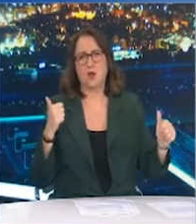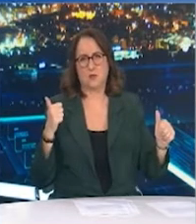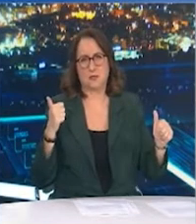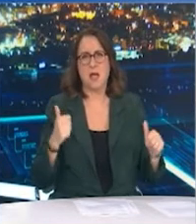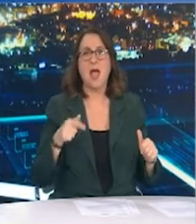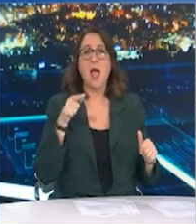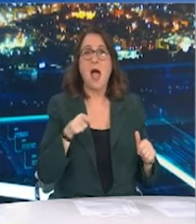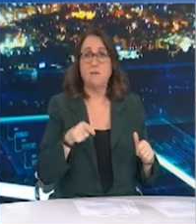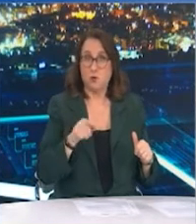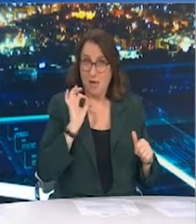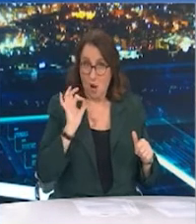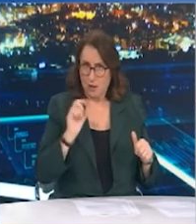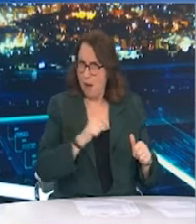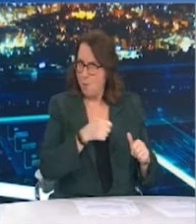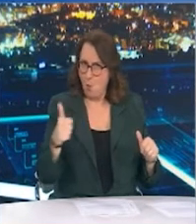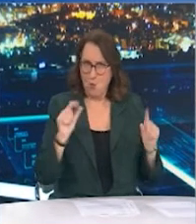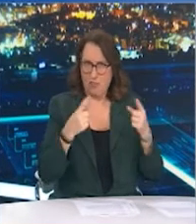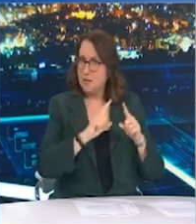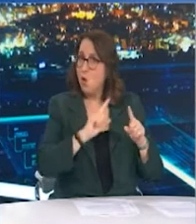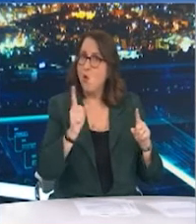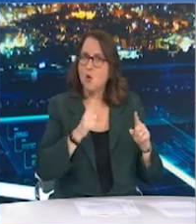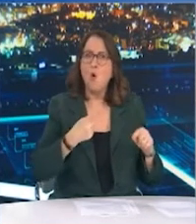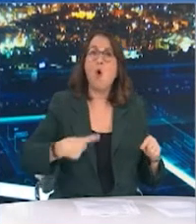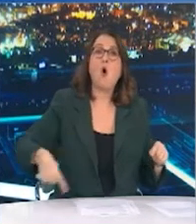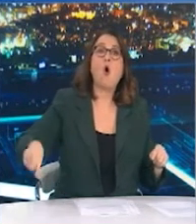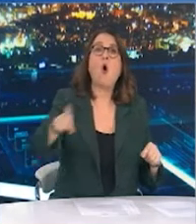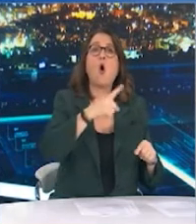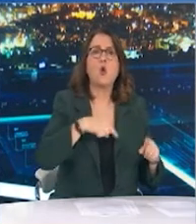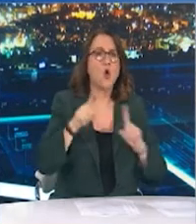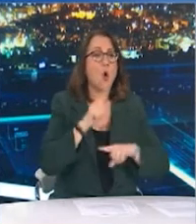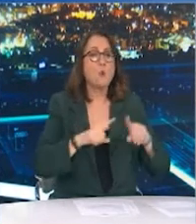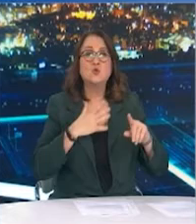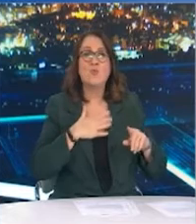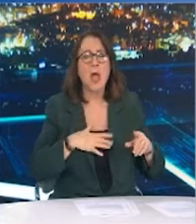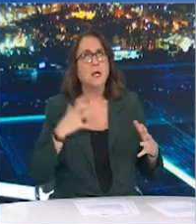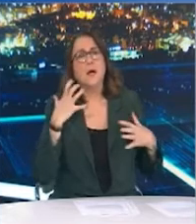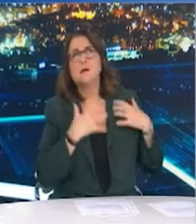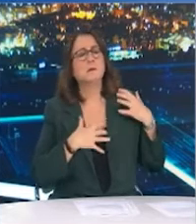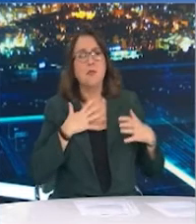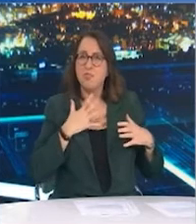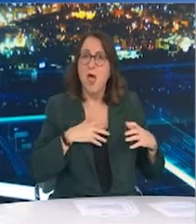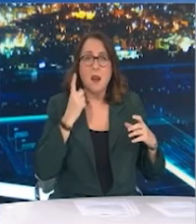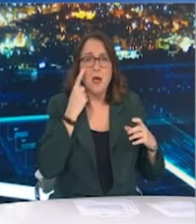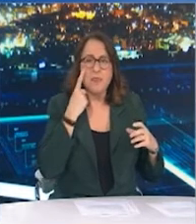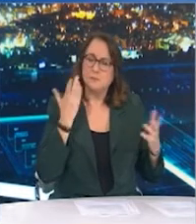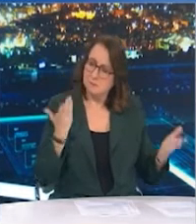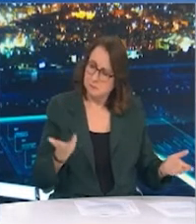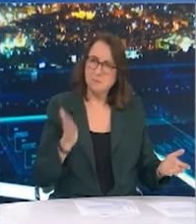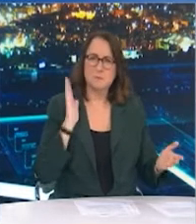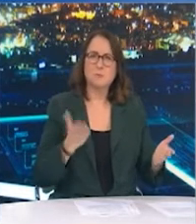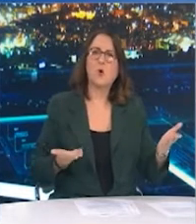έχουν όλοι οι πολίτες. Οι ενδιαφερόμενοι μπορούν να βρουν περισσότερες πληροφορίες και να υποβάλουν αίτηση προκειμένου να γίνουν υποψήφοι για